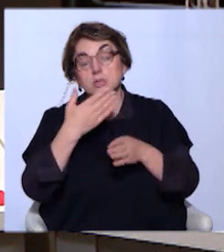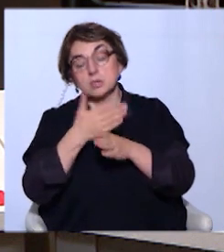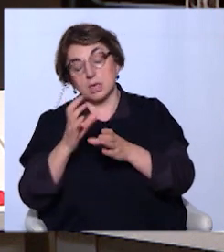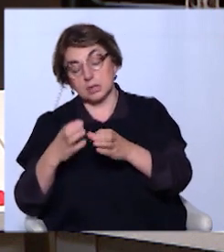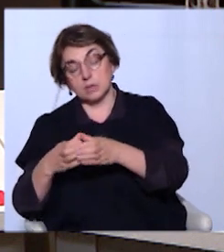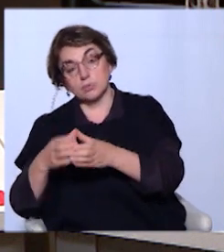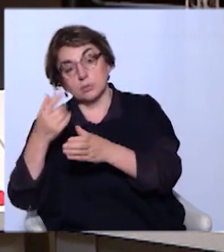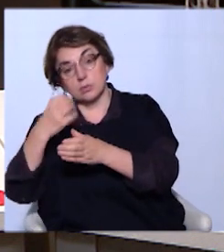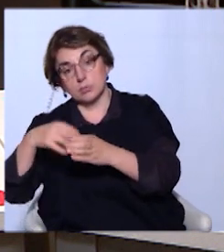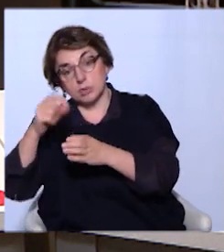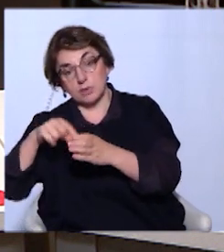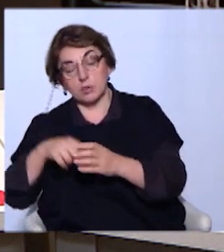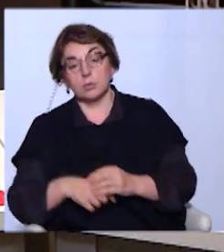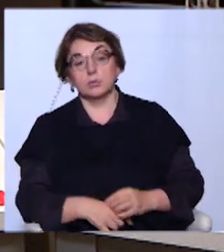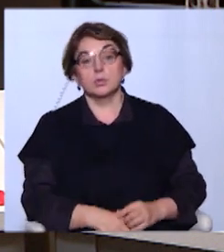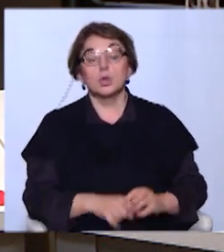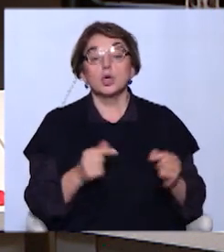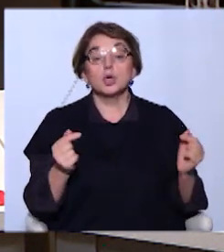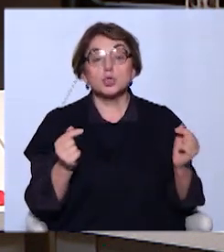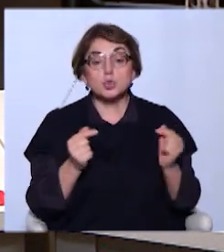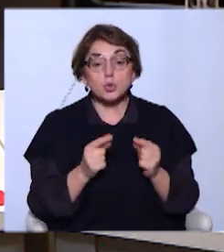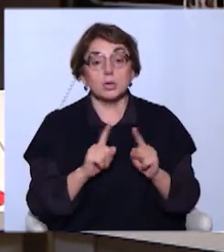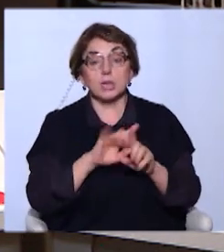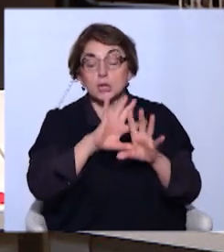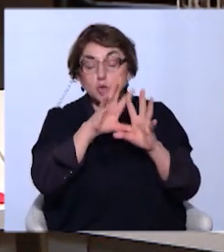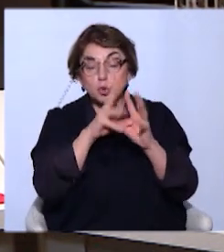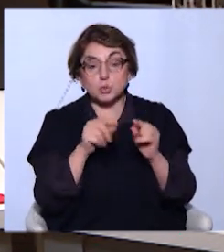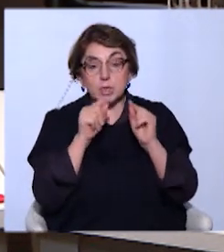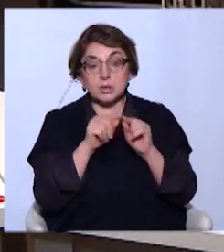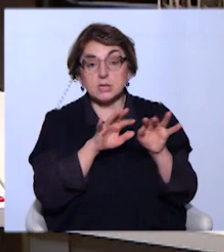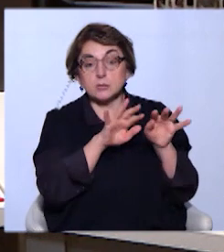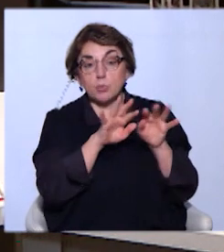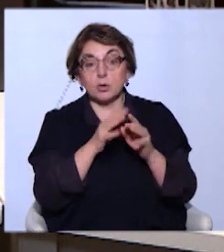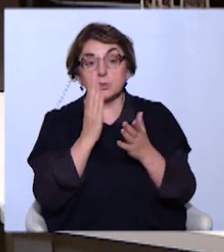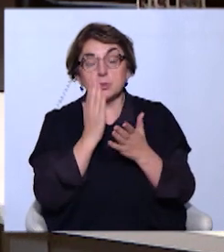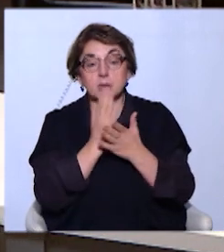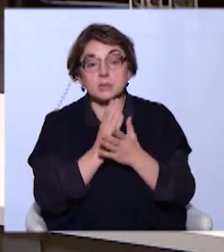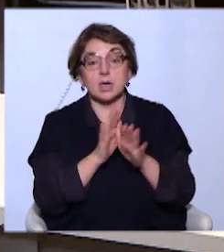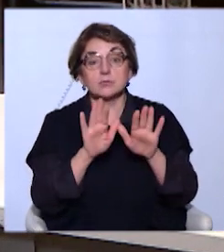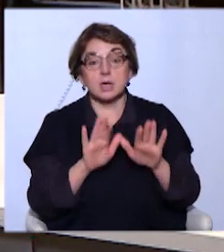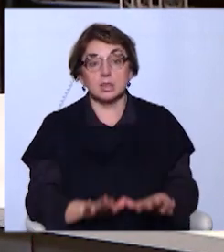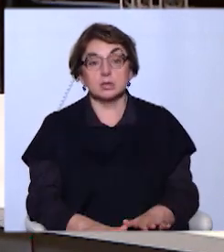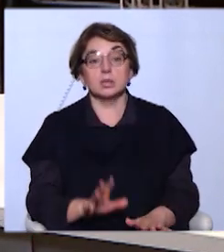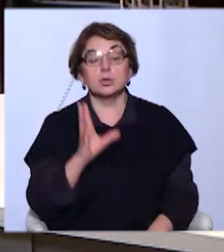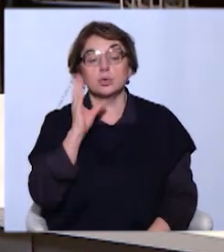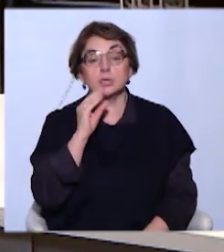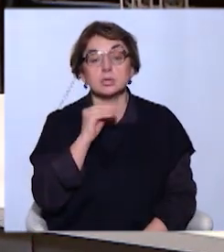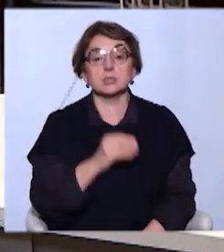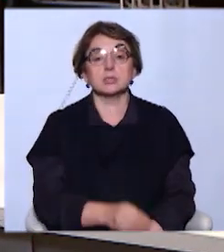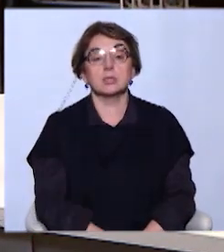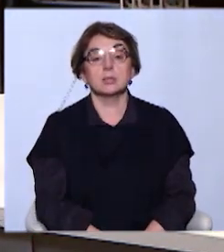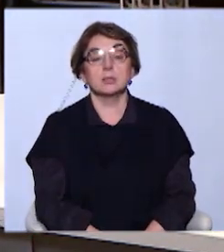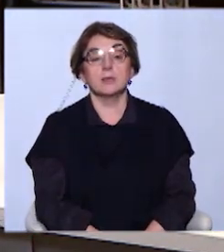რომელიც 100 გრადუს ცელსიუსზე მოდის, შევაგროვებთ სხვა ჭურჭელში. სწორედ იგივე პროცესს აქვს